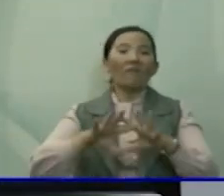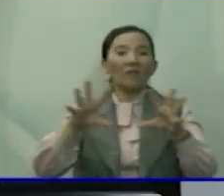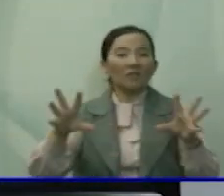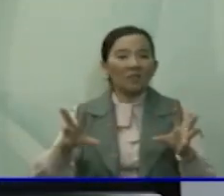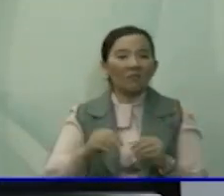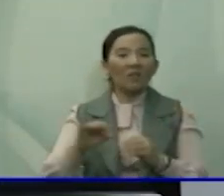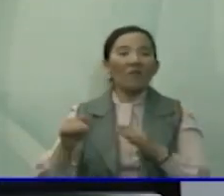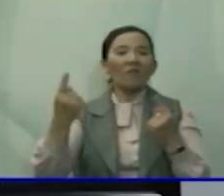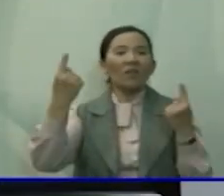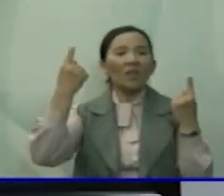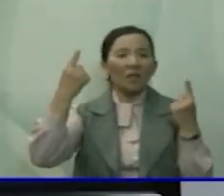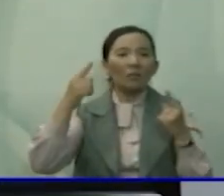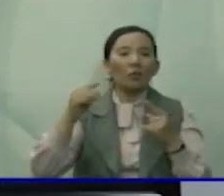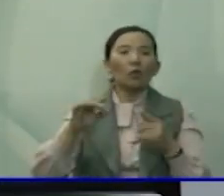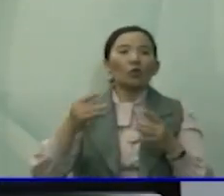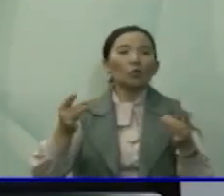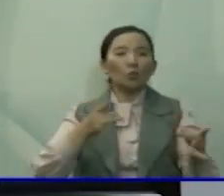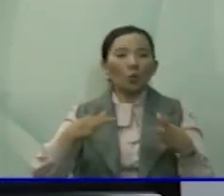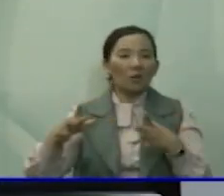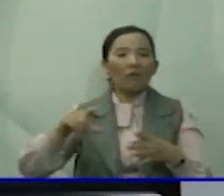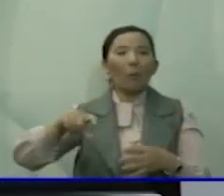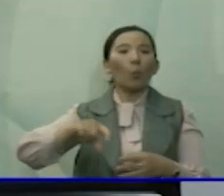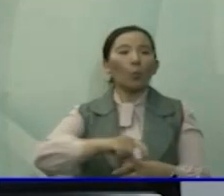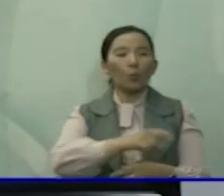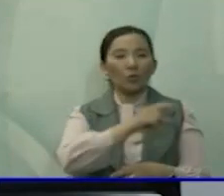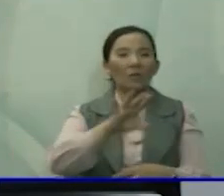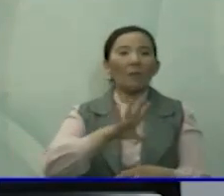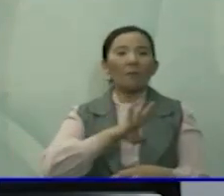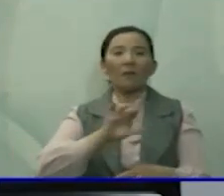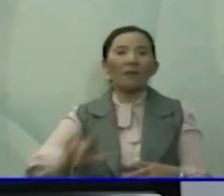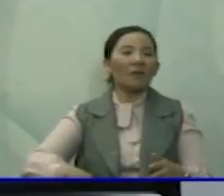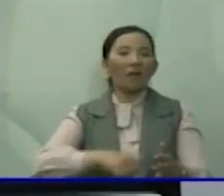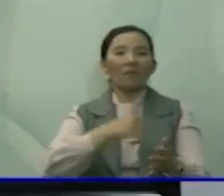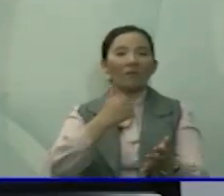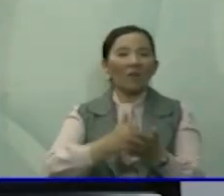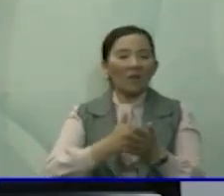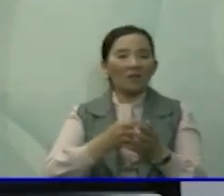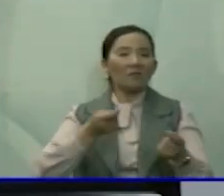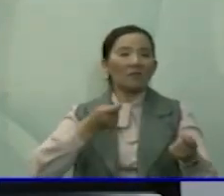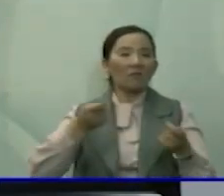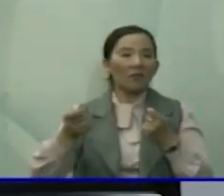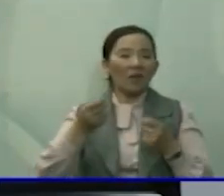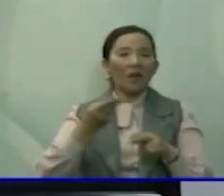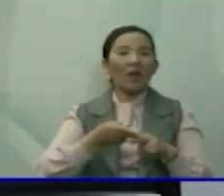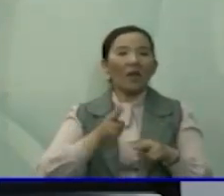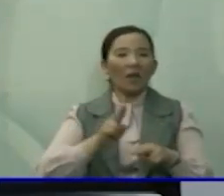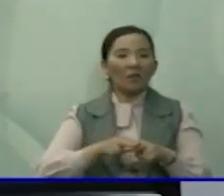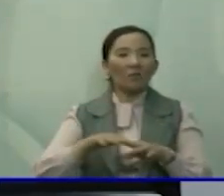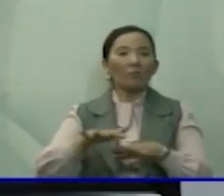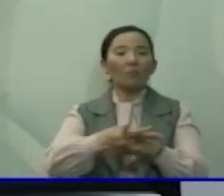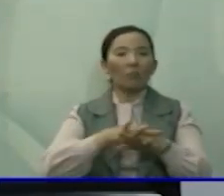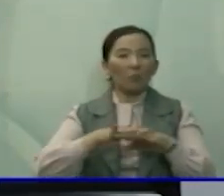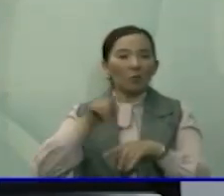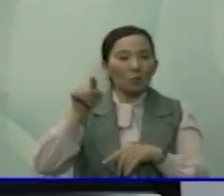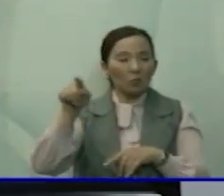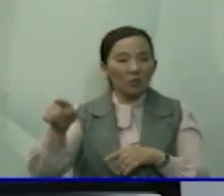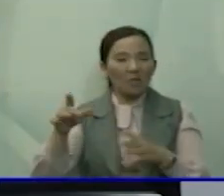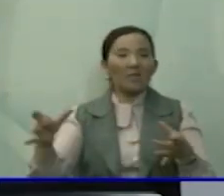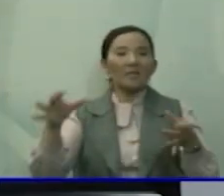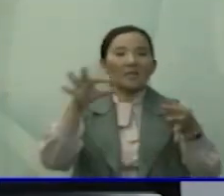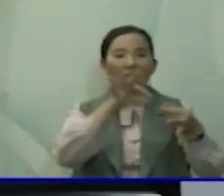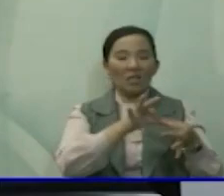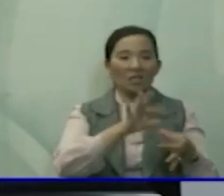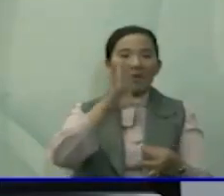шелковым путем и стала главенствовать на этом торговом пути соединяющим